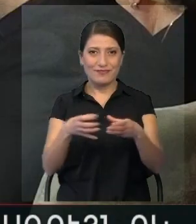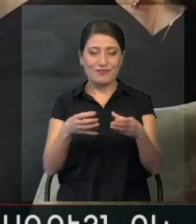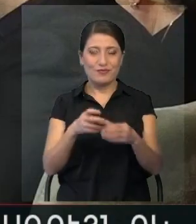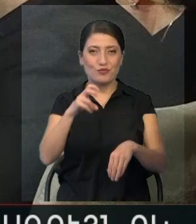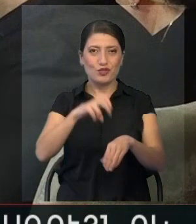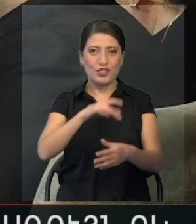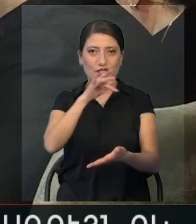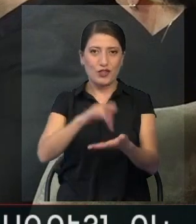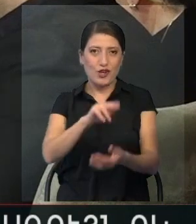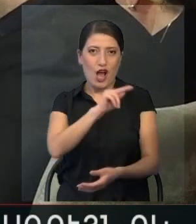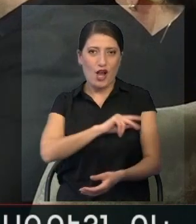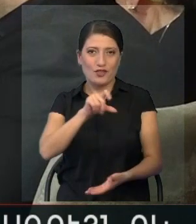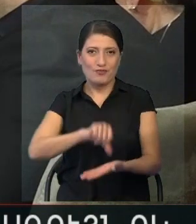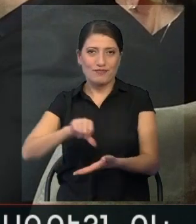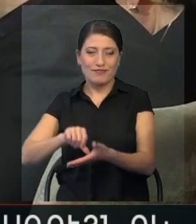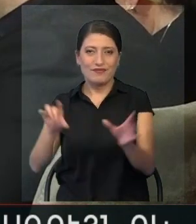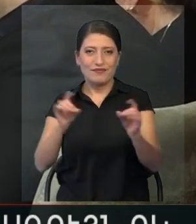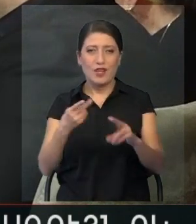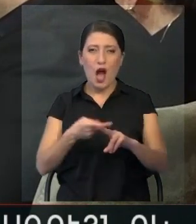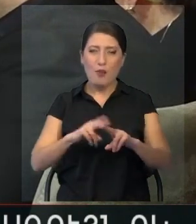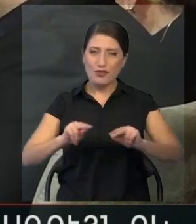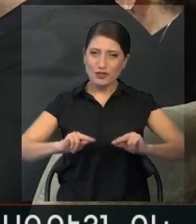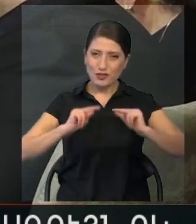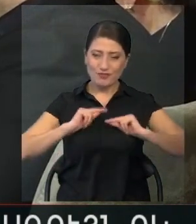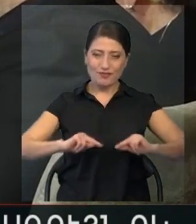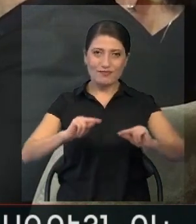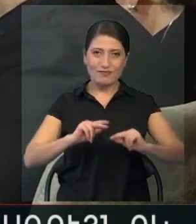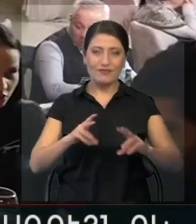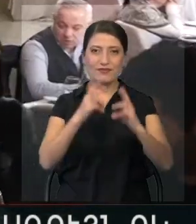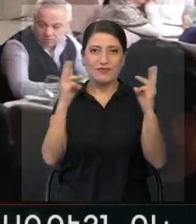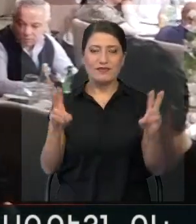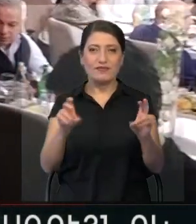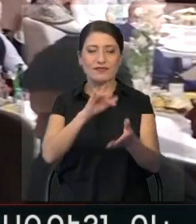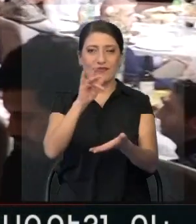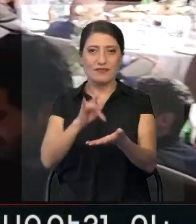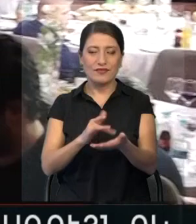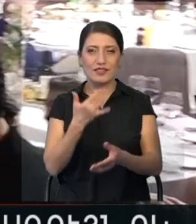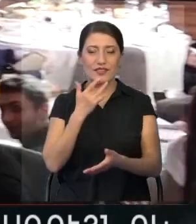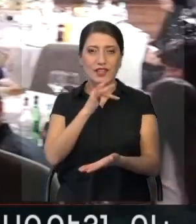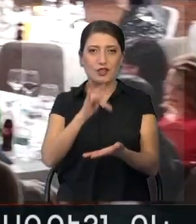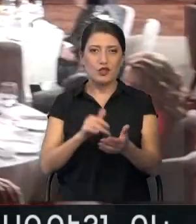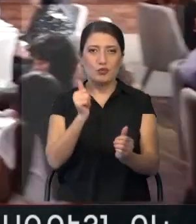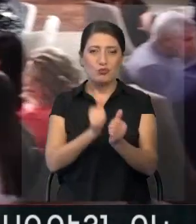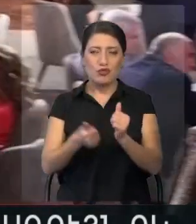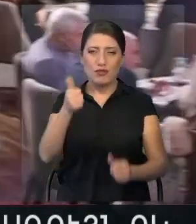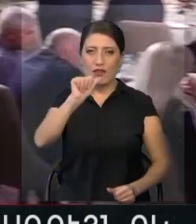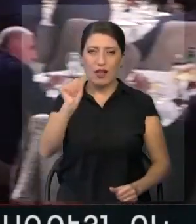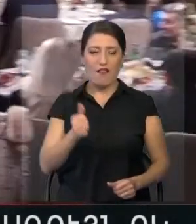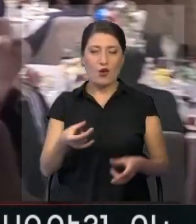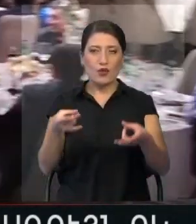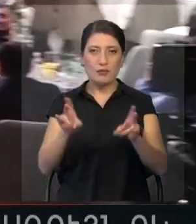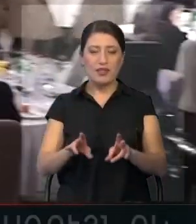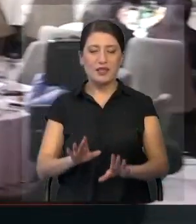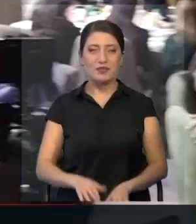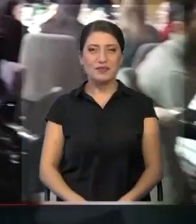կենտրոնի աշխատակիցները վստահեցնում են, ամեն ինչ անելու են, որ այլվածքաբանության եւ մաշկաբանության ազգային կենտրոնը միշտ մնա լավագույնը։